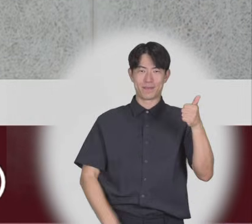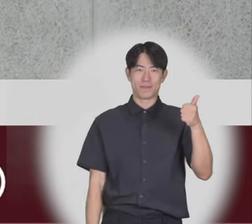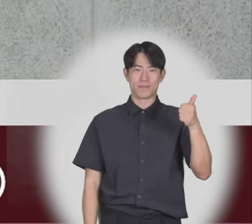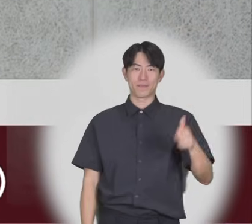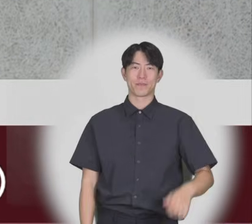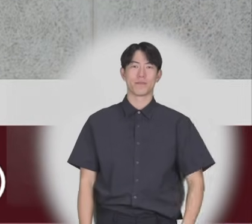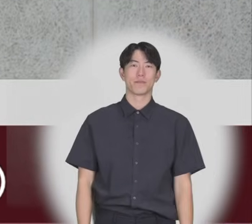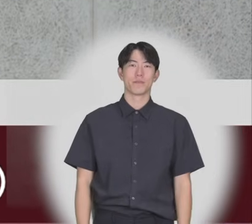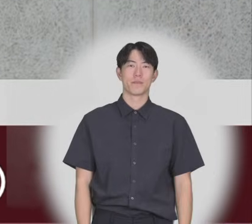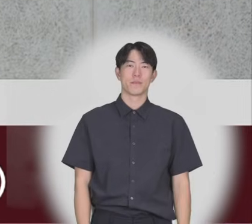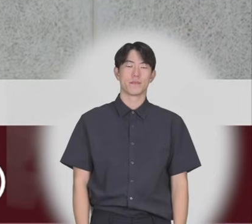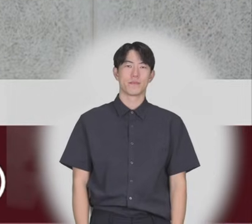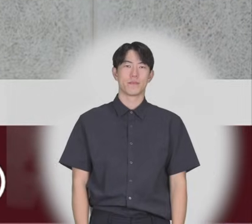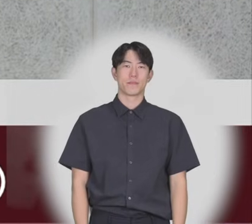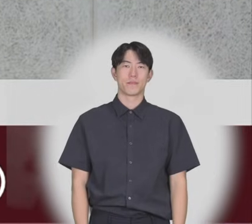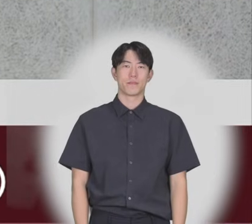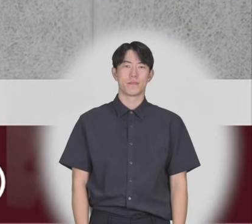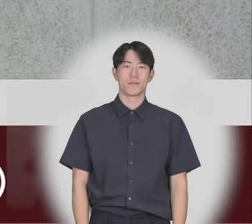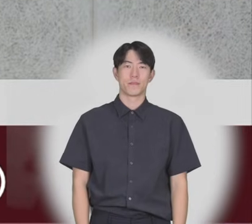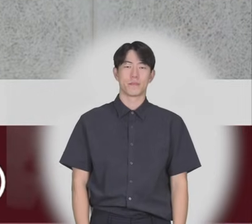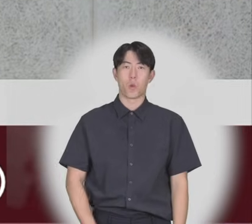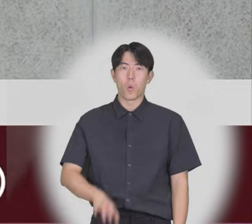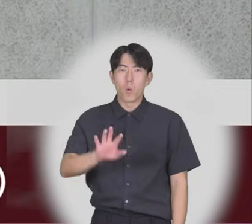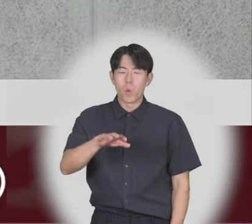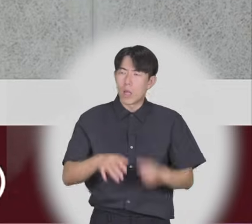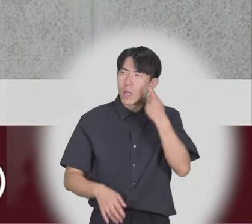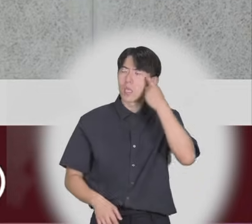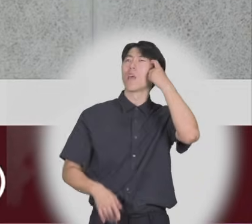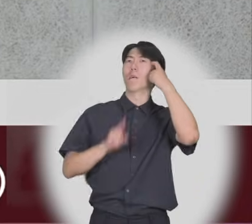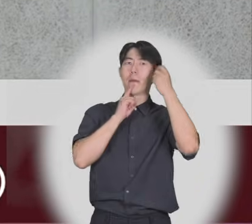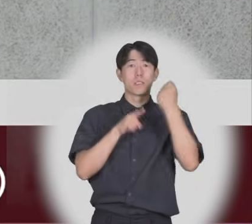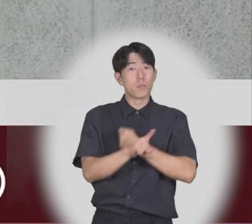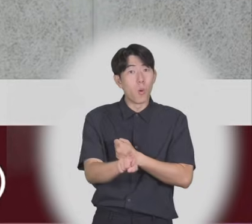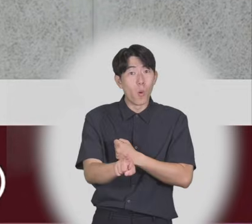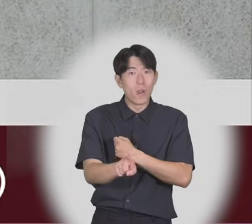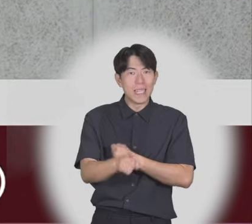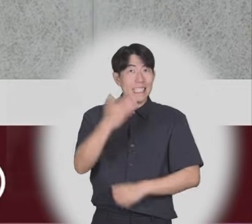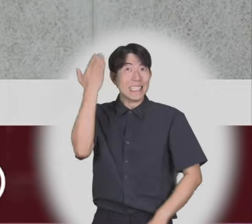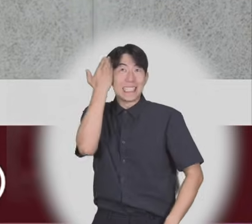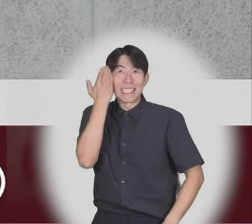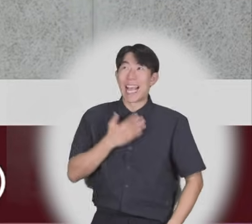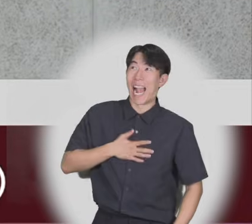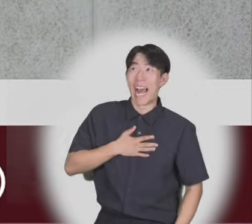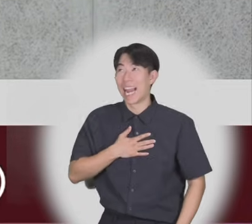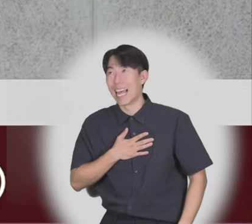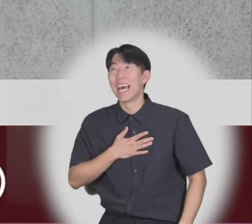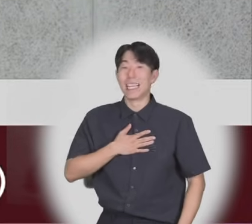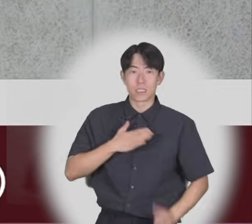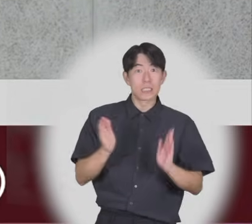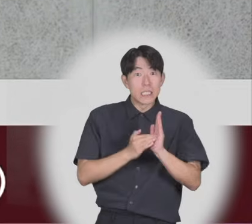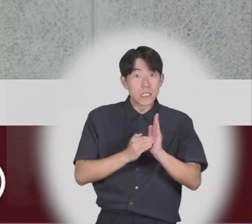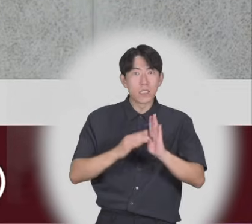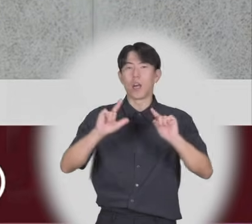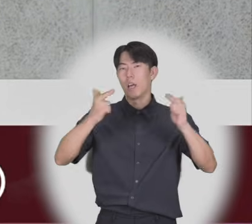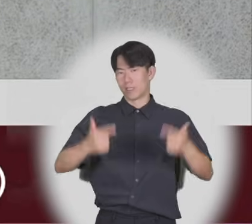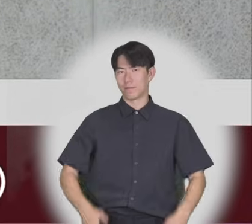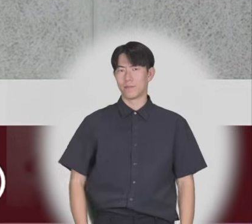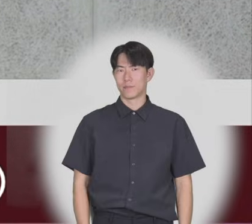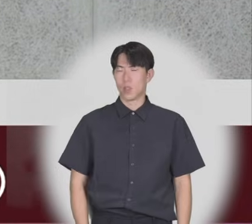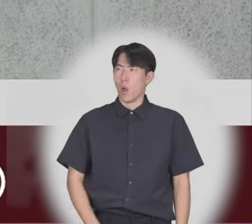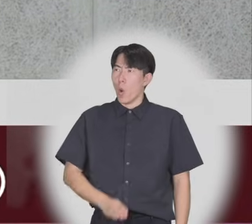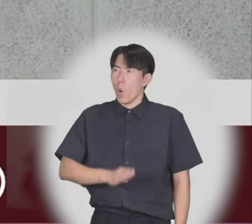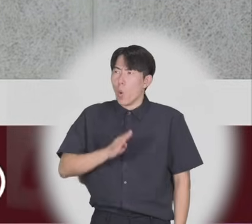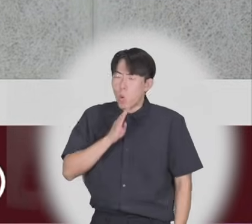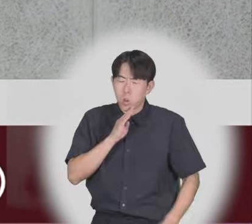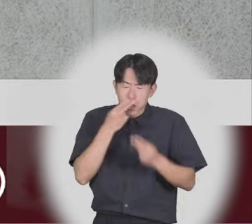근데 여기서 깨닫는다는 것은 단순히 지식적으로 아는 걸 말하는 게 아니에요. 온전한 깨달음이라고 하는